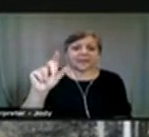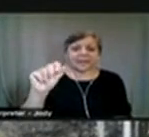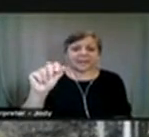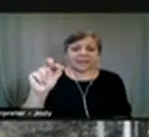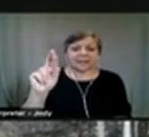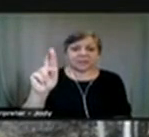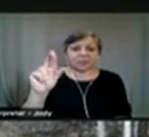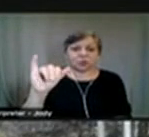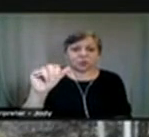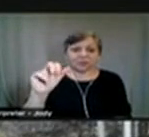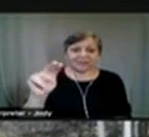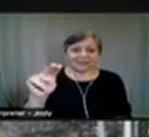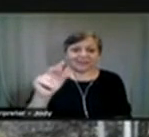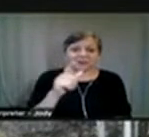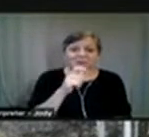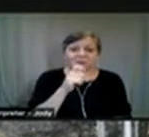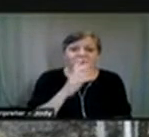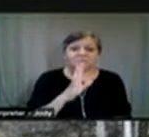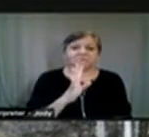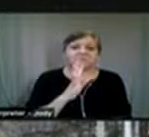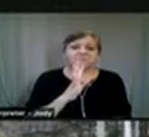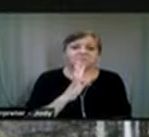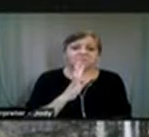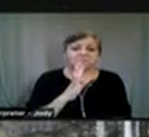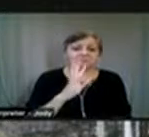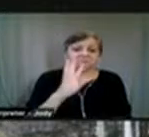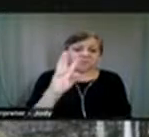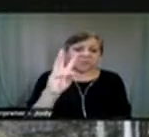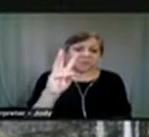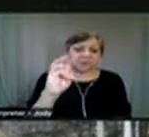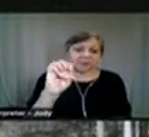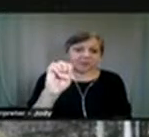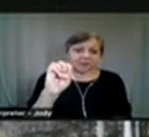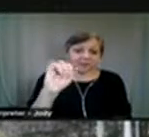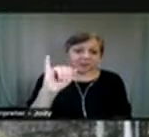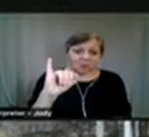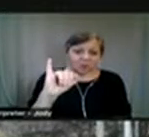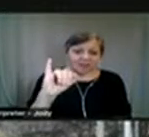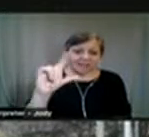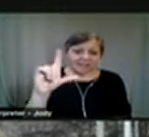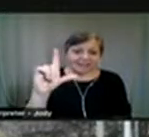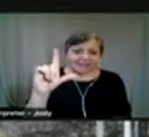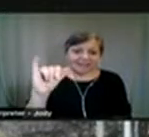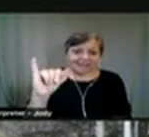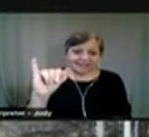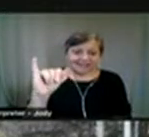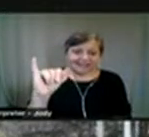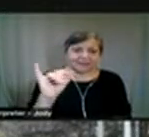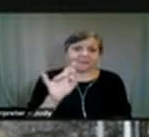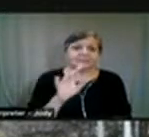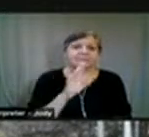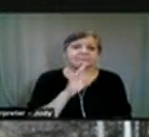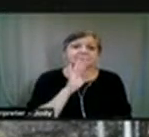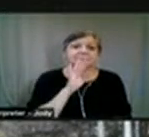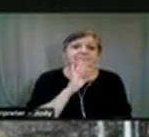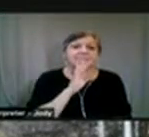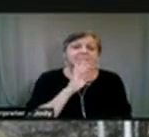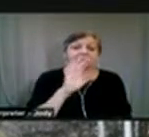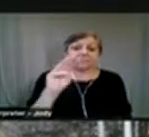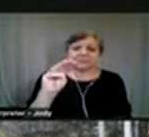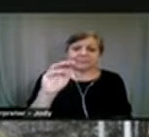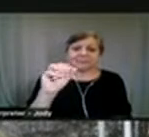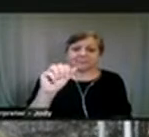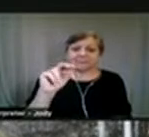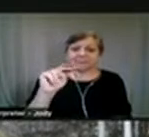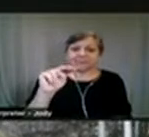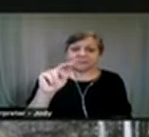Ready? Okay, thank you. 大家好，我是您的普通话翻译魏。如果你需要普通话翻译的话呢，请